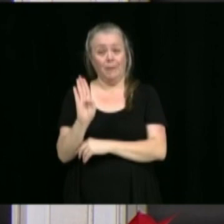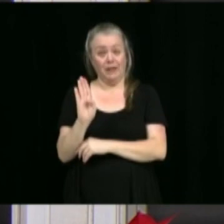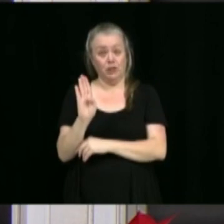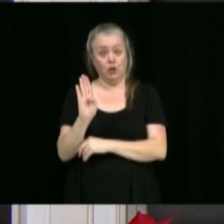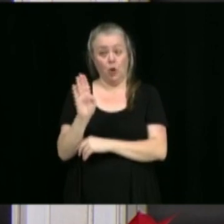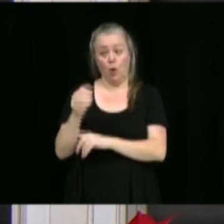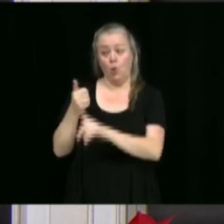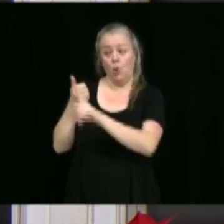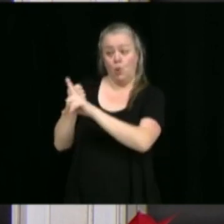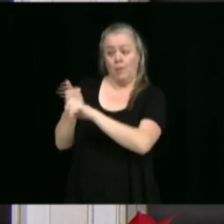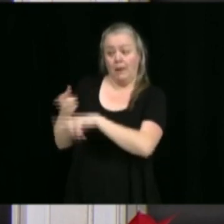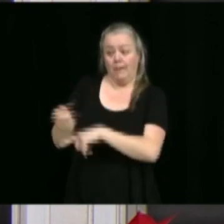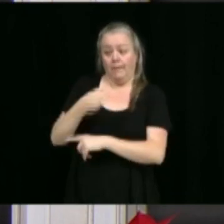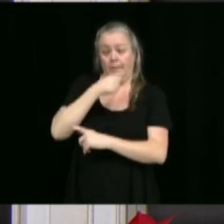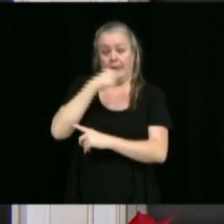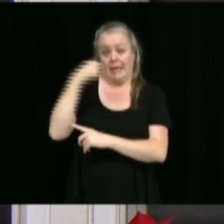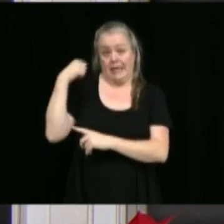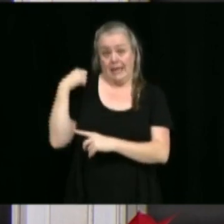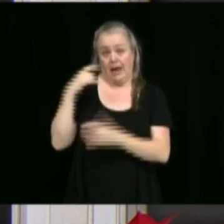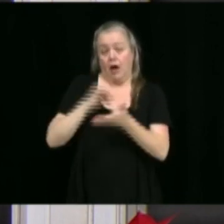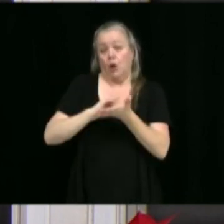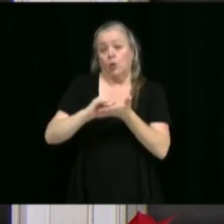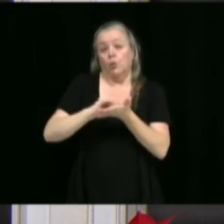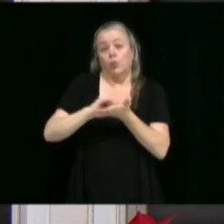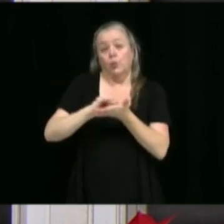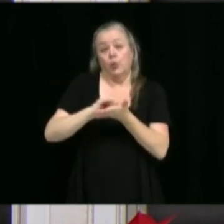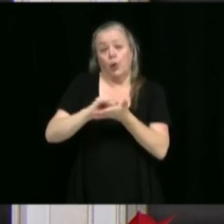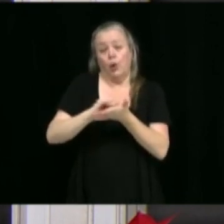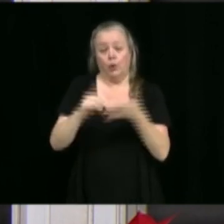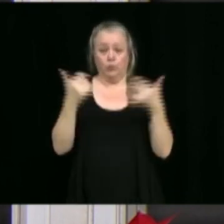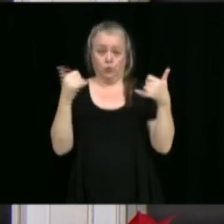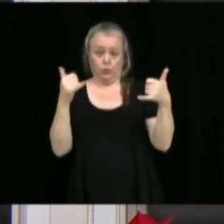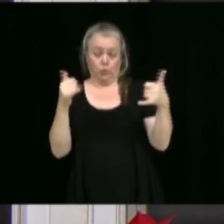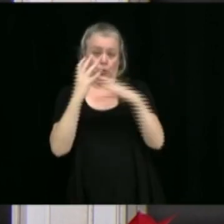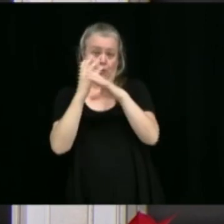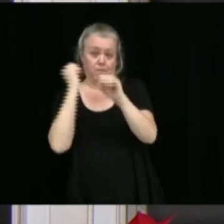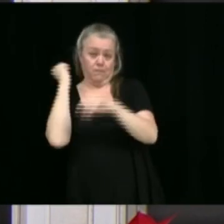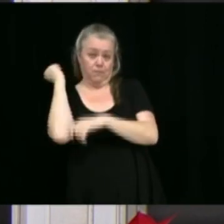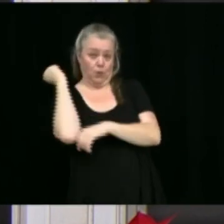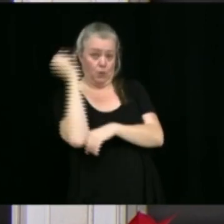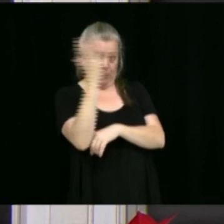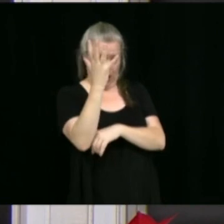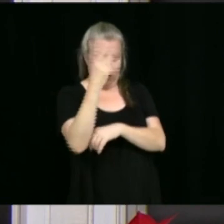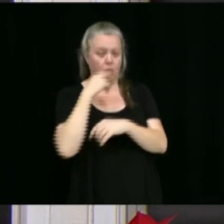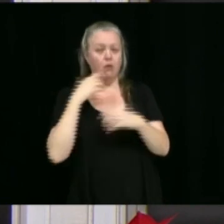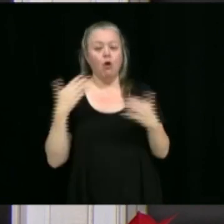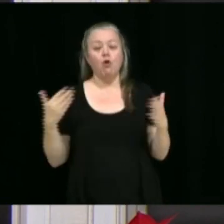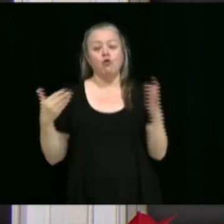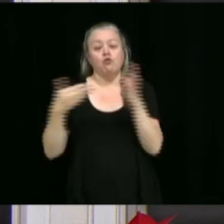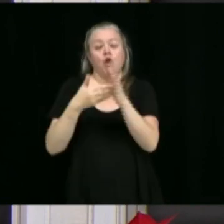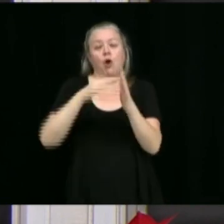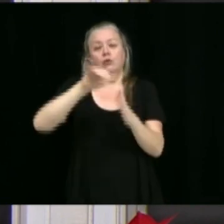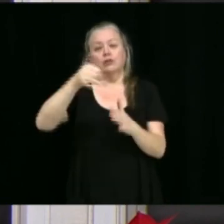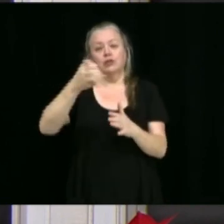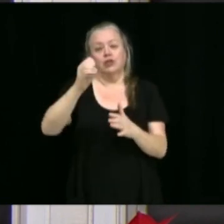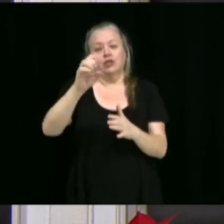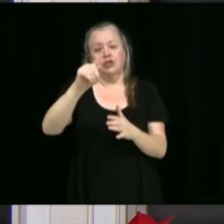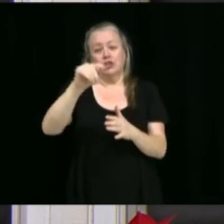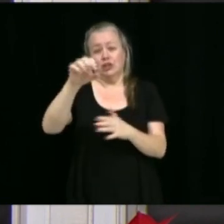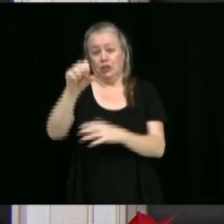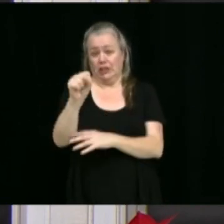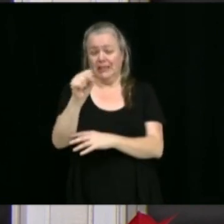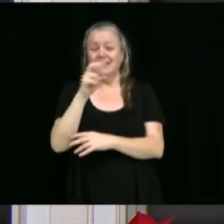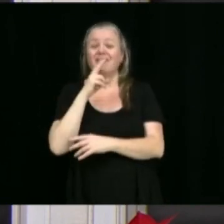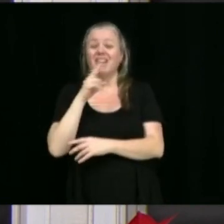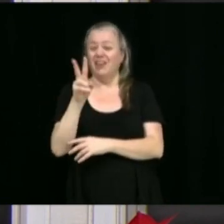qui effectuait un match hier à New York face aux Jets. Il y avait plus de 200 Victoriavillois qui étaient présents